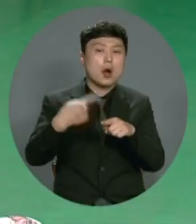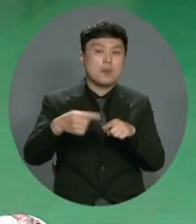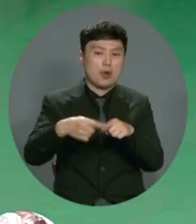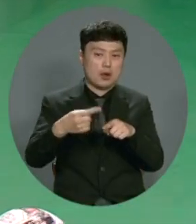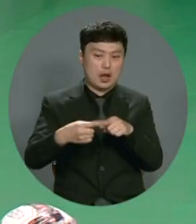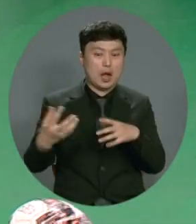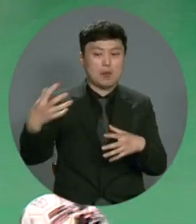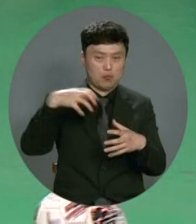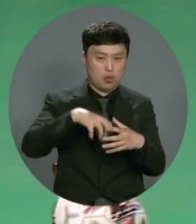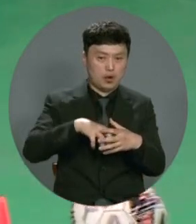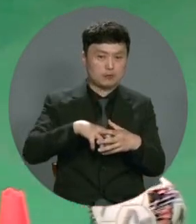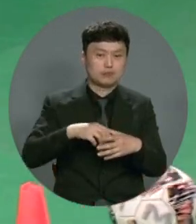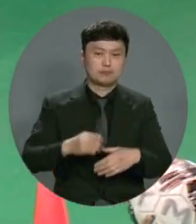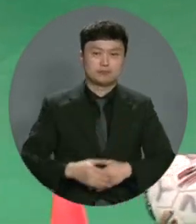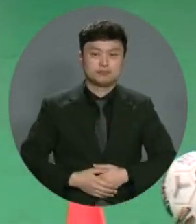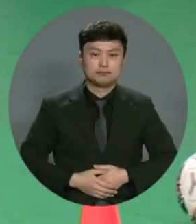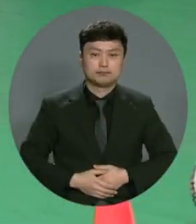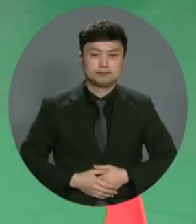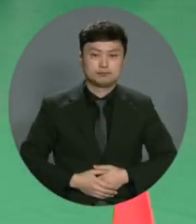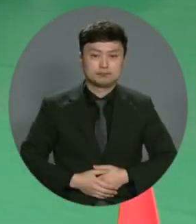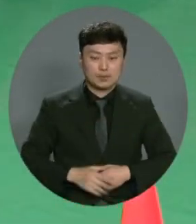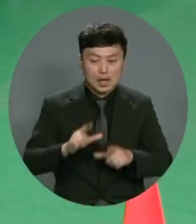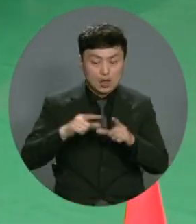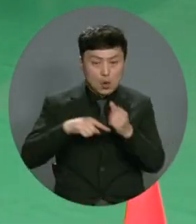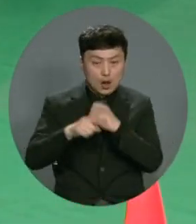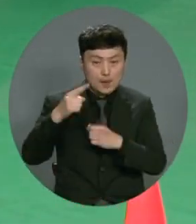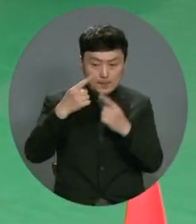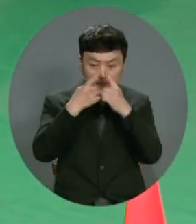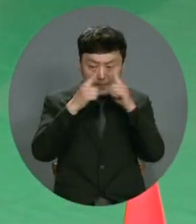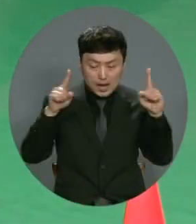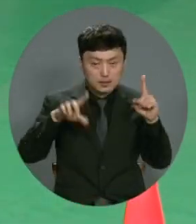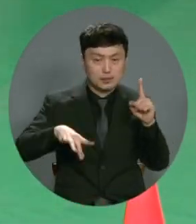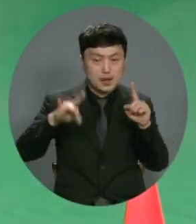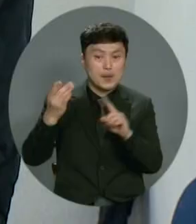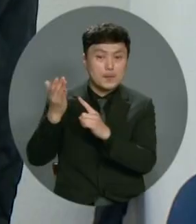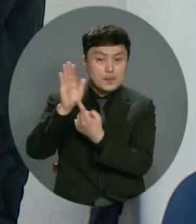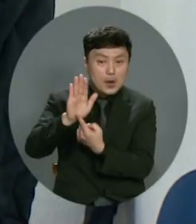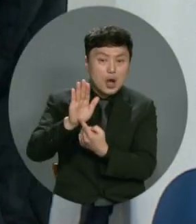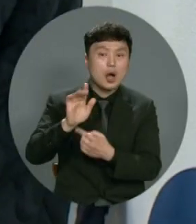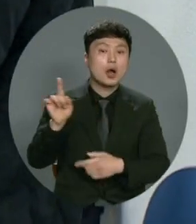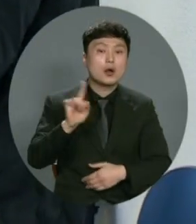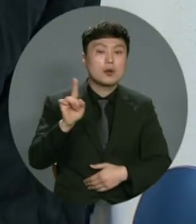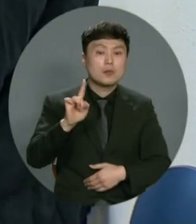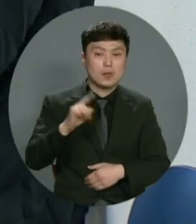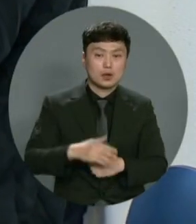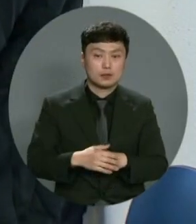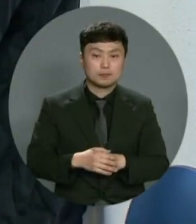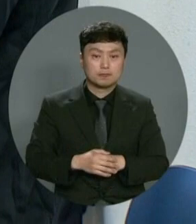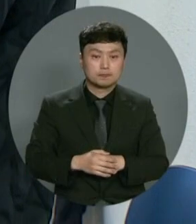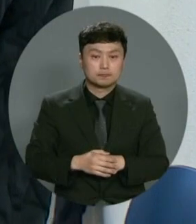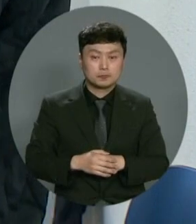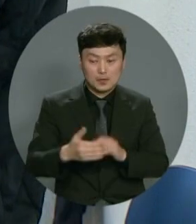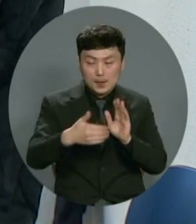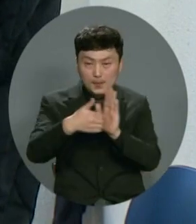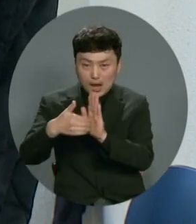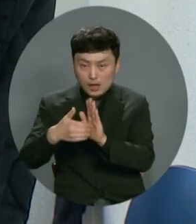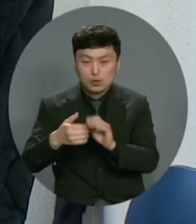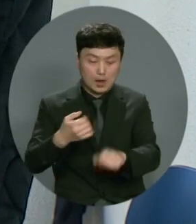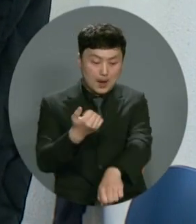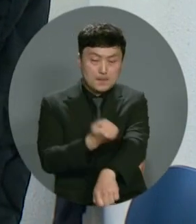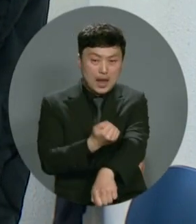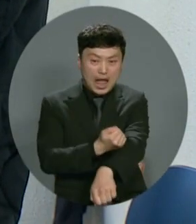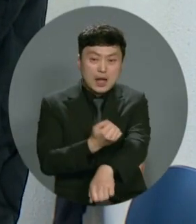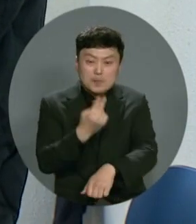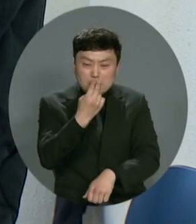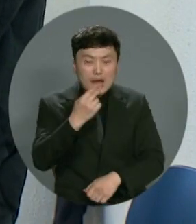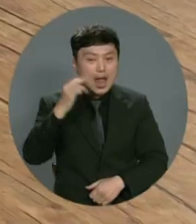주최측은 기대하고 있습니다 안동과학대에서 처음 열린 기질 평가 현장에는 검역당국과 마약 수사당국 등